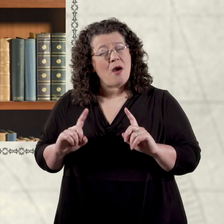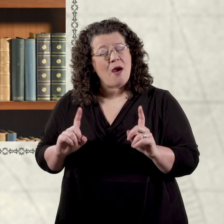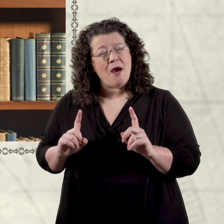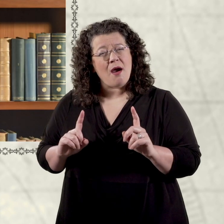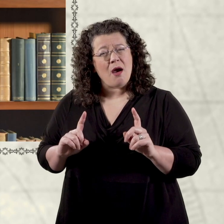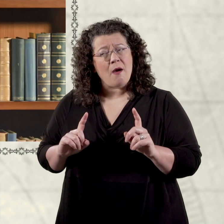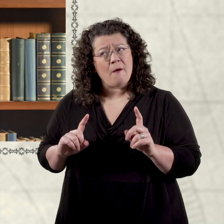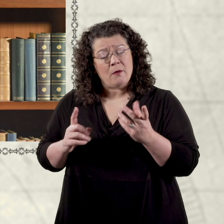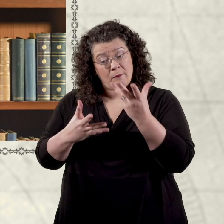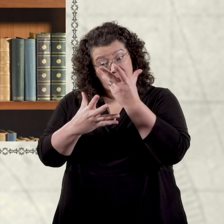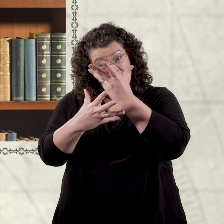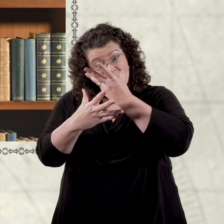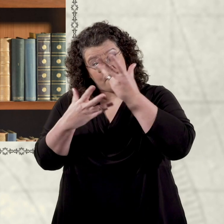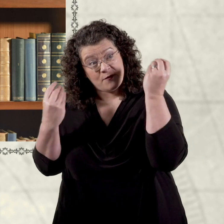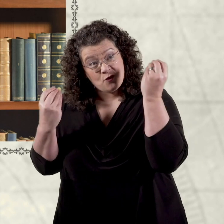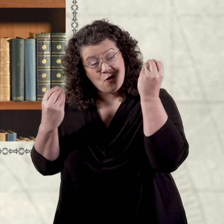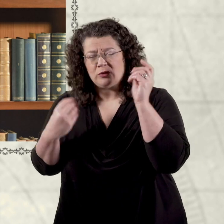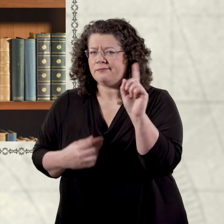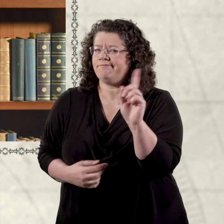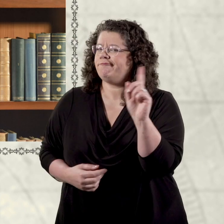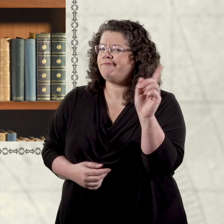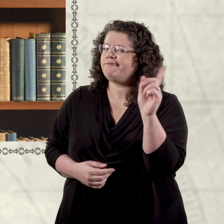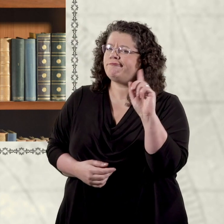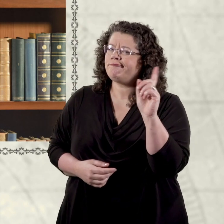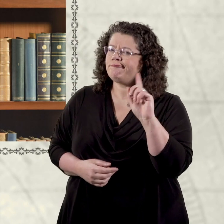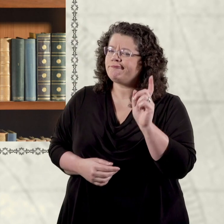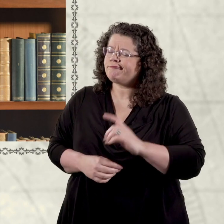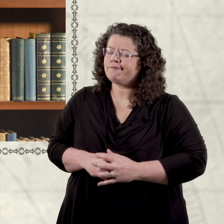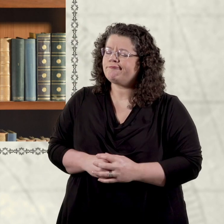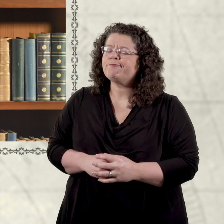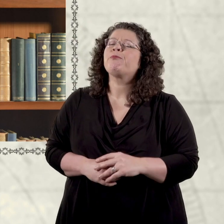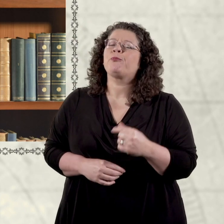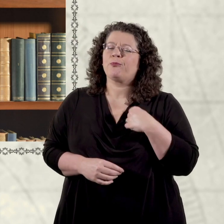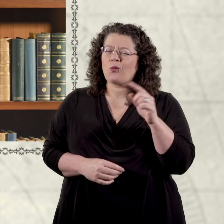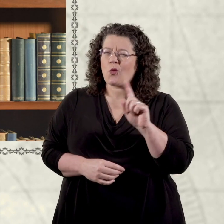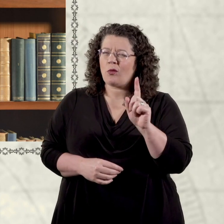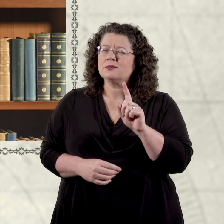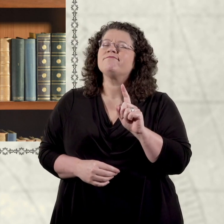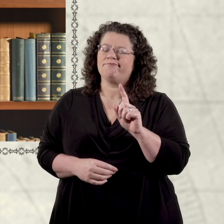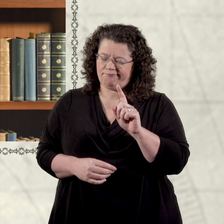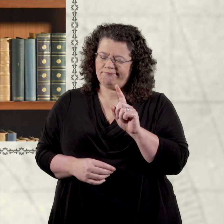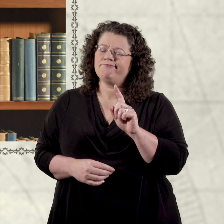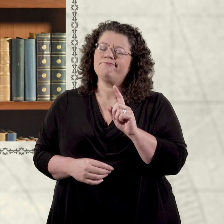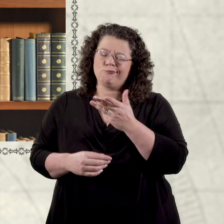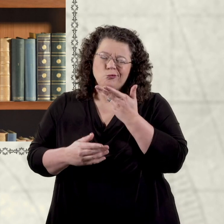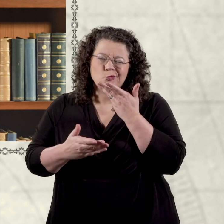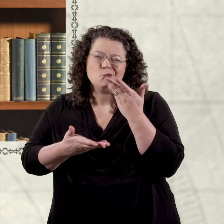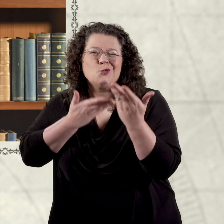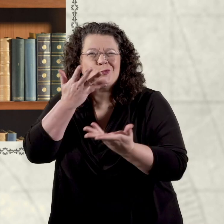opsiwn. Yn lle anghofio, da ni'n adrodd straeon yn rhannu